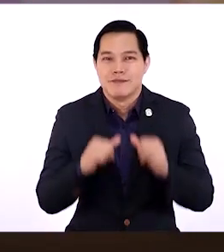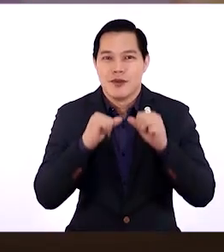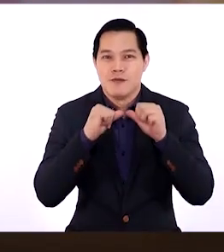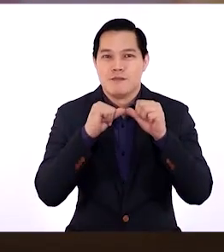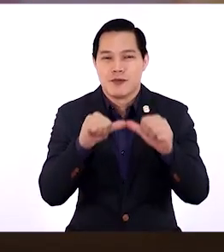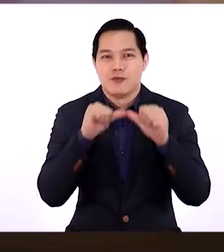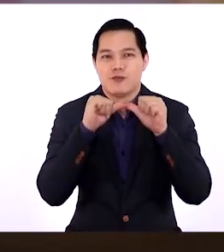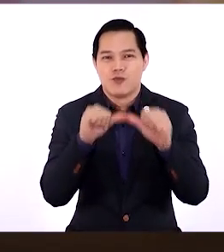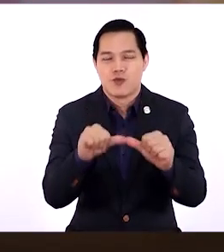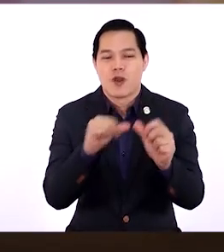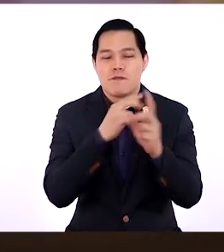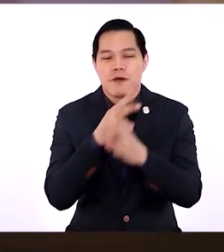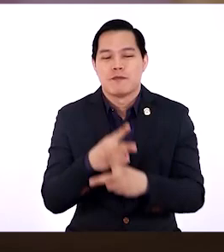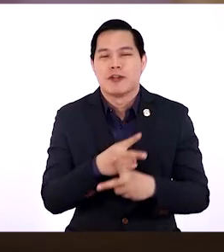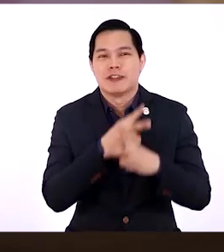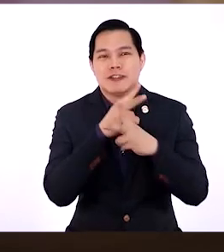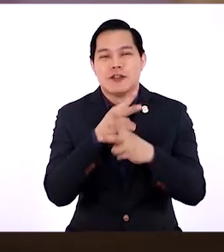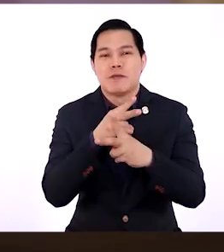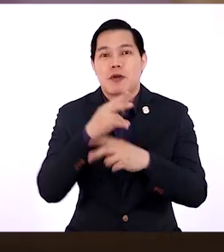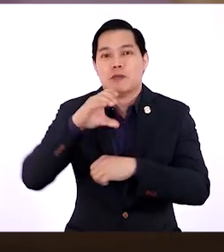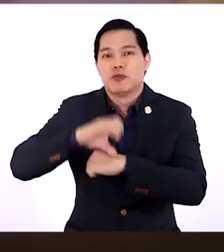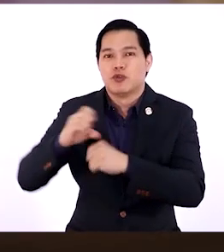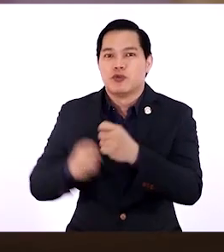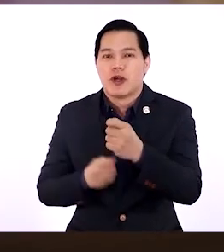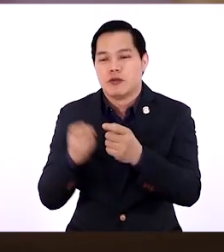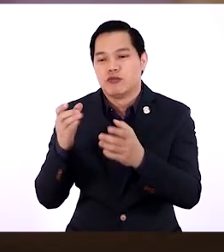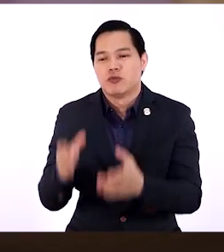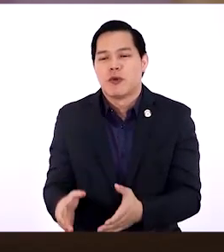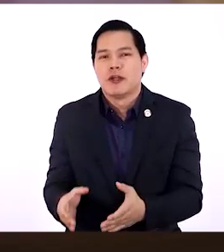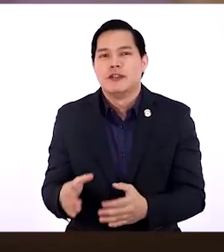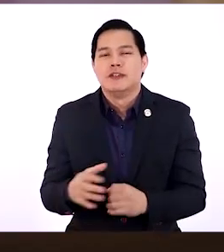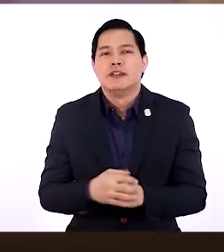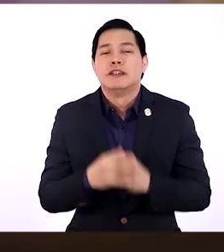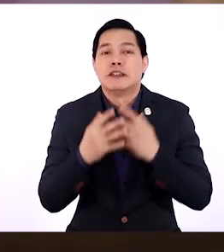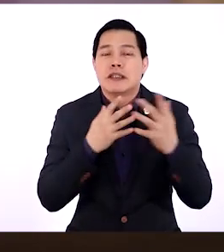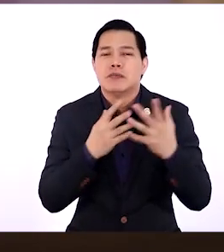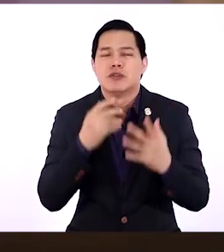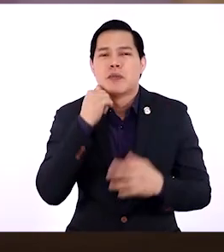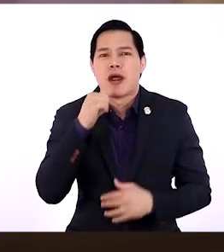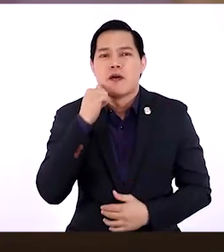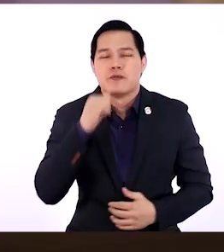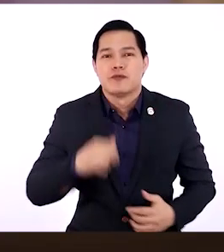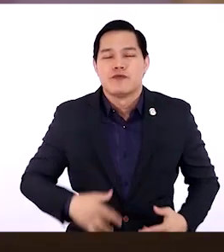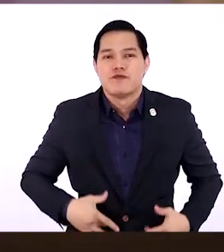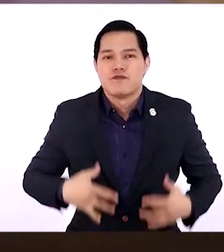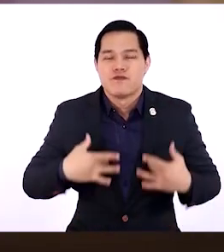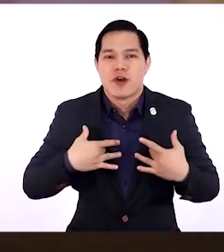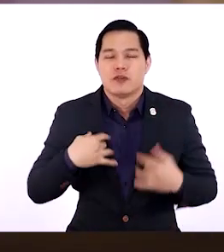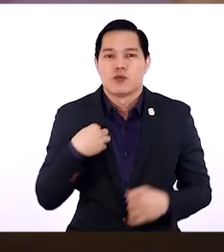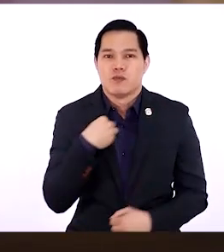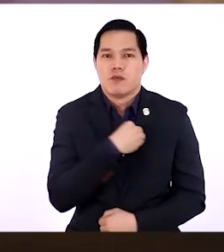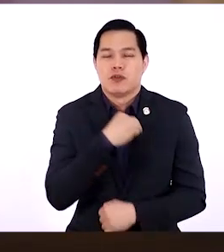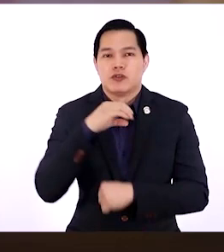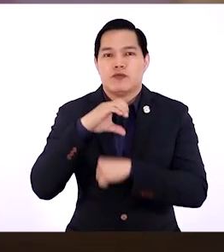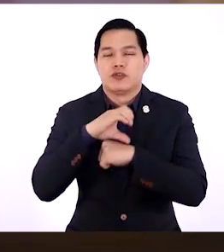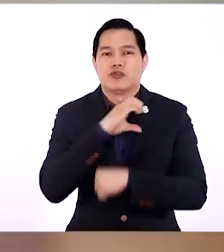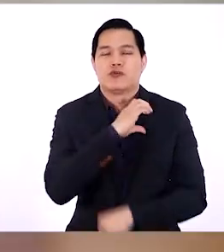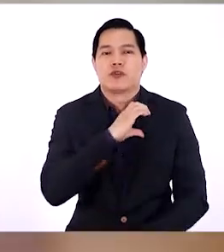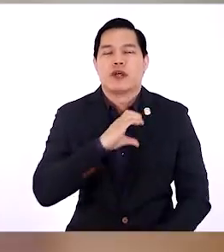Patuloy ang pagmamalasakit ng pamamahala ng iglesia maging sa pang-araw-araw na pamumuhay ng mga